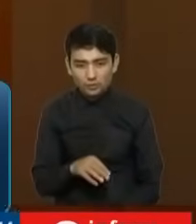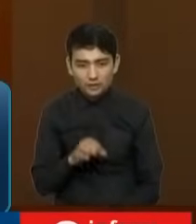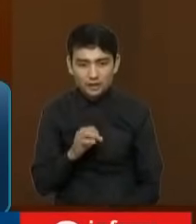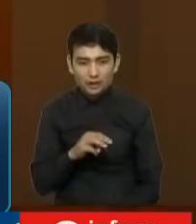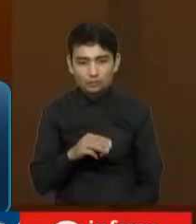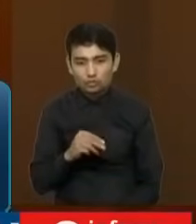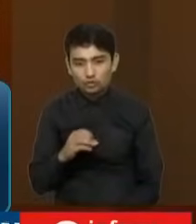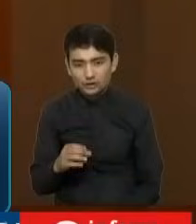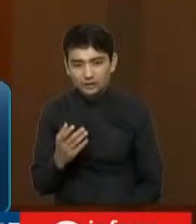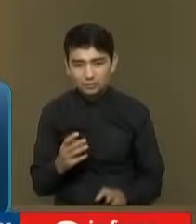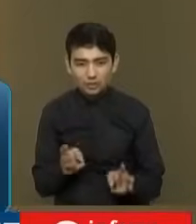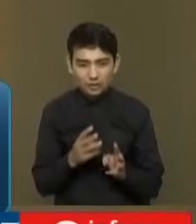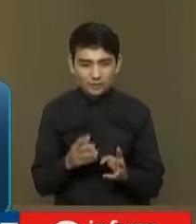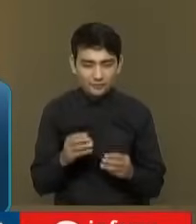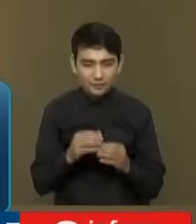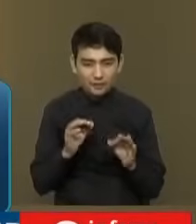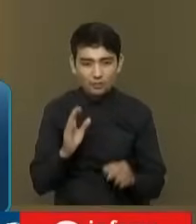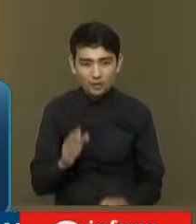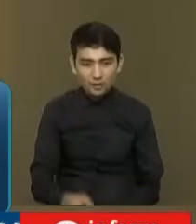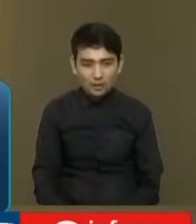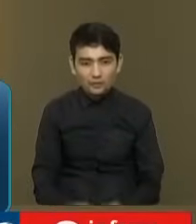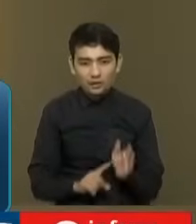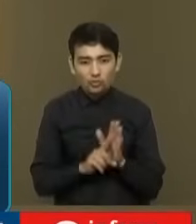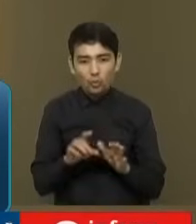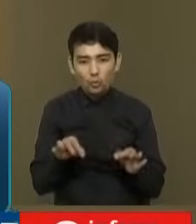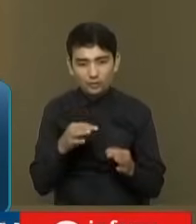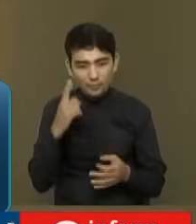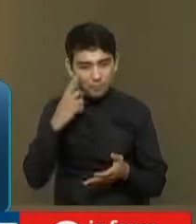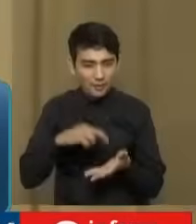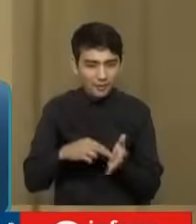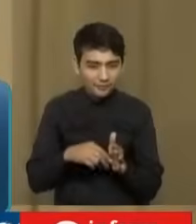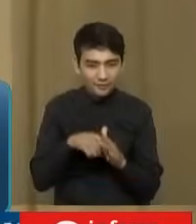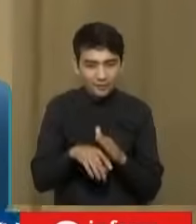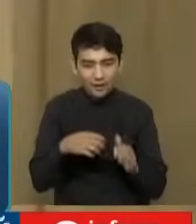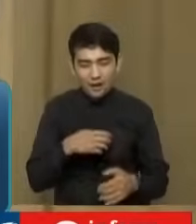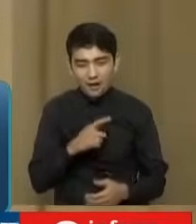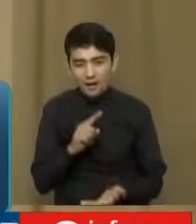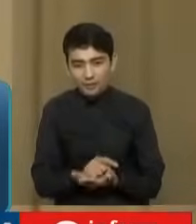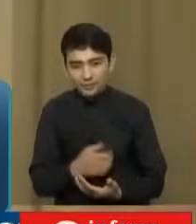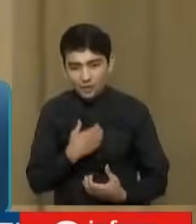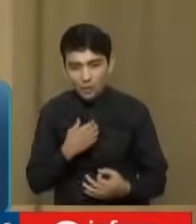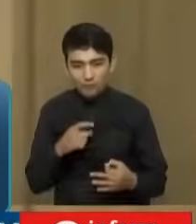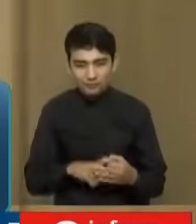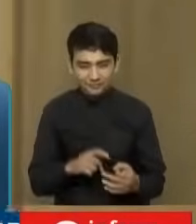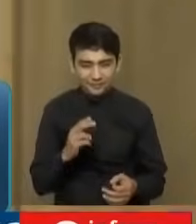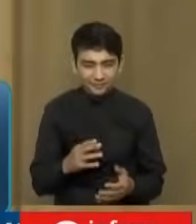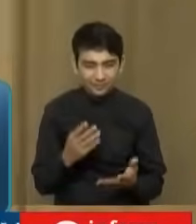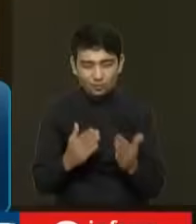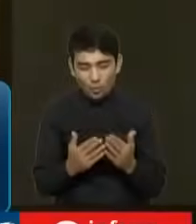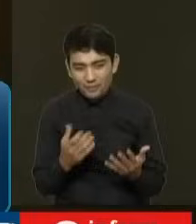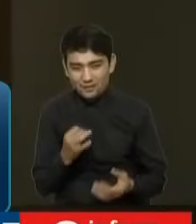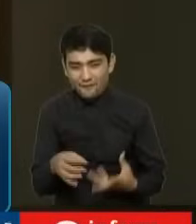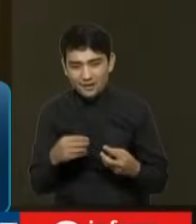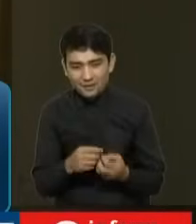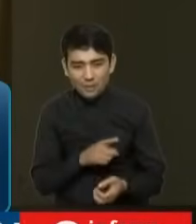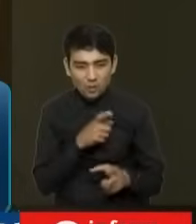От МЧС или пожарных, кто должен дать. В начале осени в МЧС рассказали о планах внедрения обязательного страхования жилья от чрезвычайных ситуаций. Специалисты